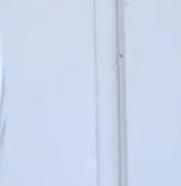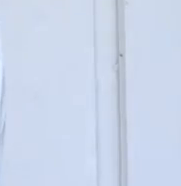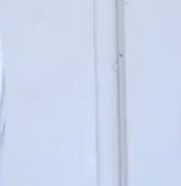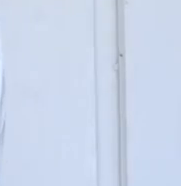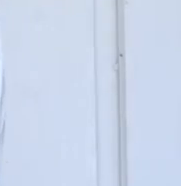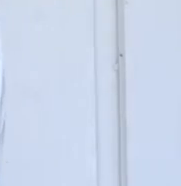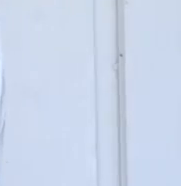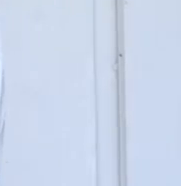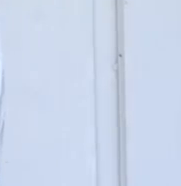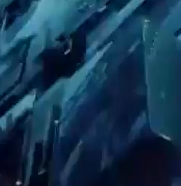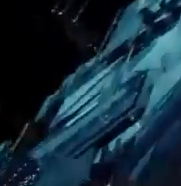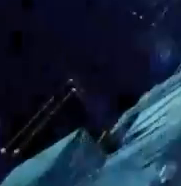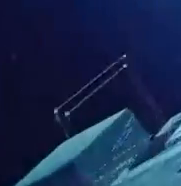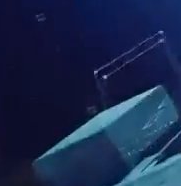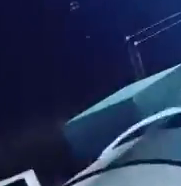телеканал ЖТСУ.